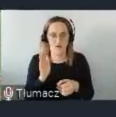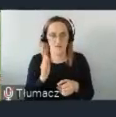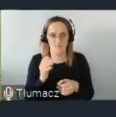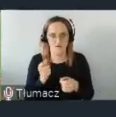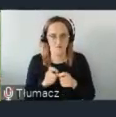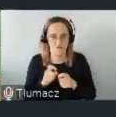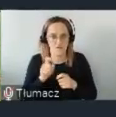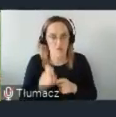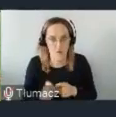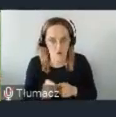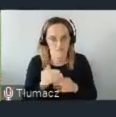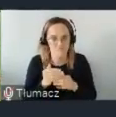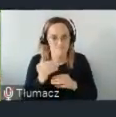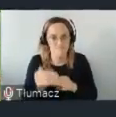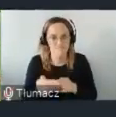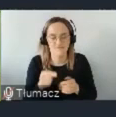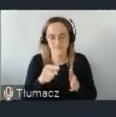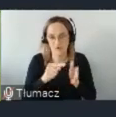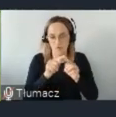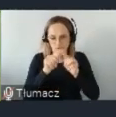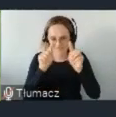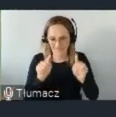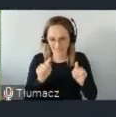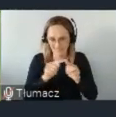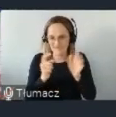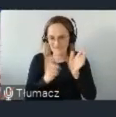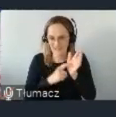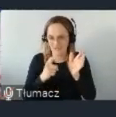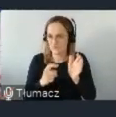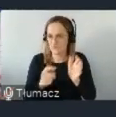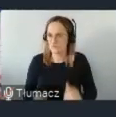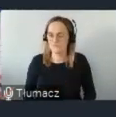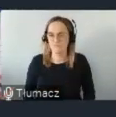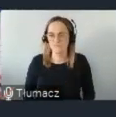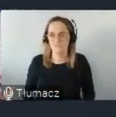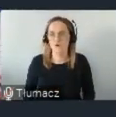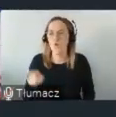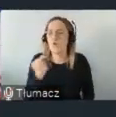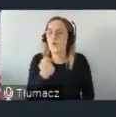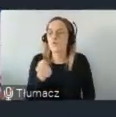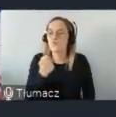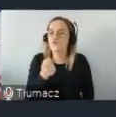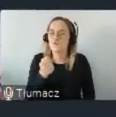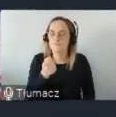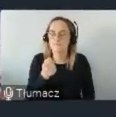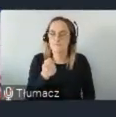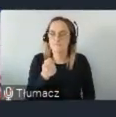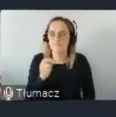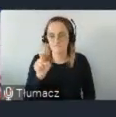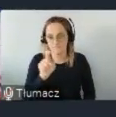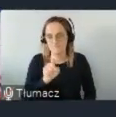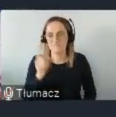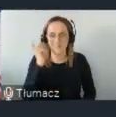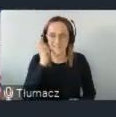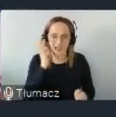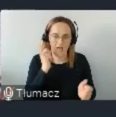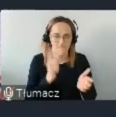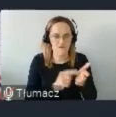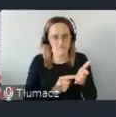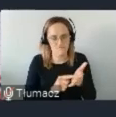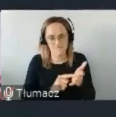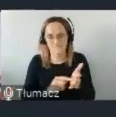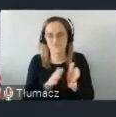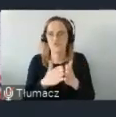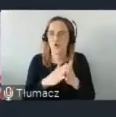krokiem naprzód. Ten znacznik, czyli jeżeli użytkownik najedzie smartfonem, tabletem na